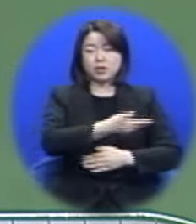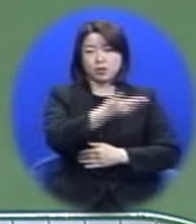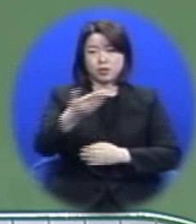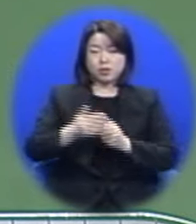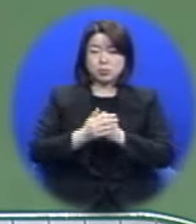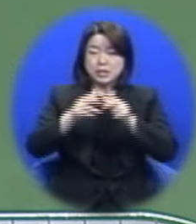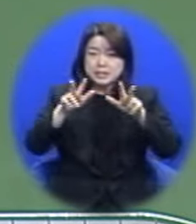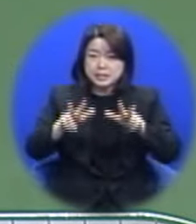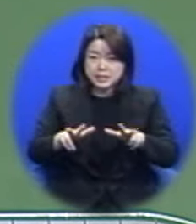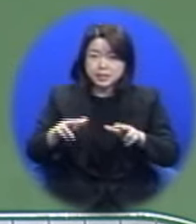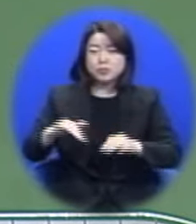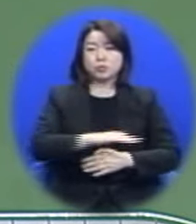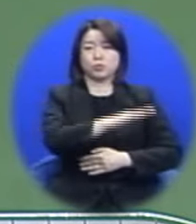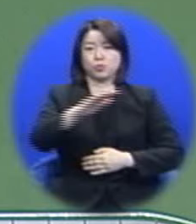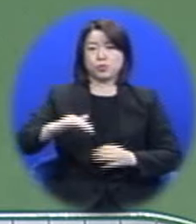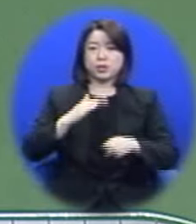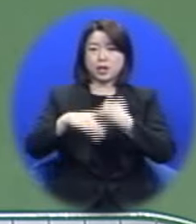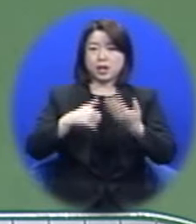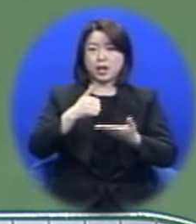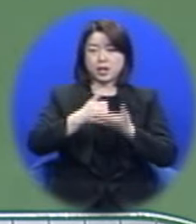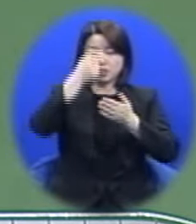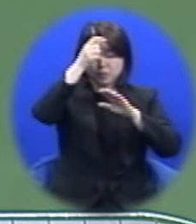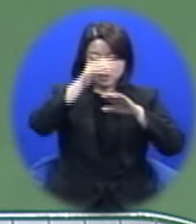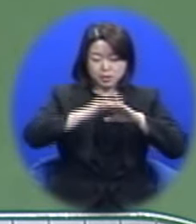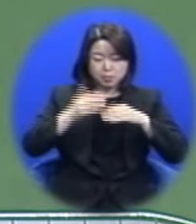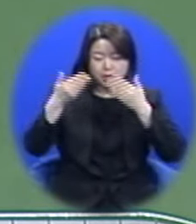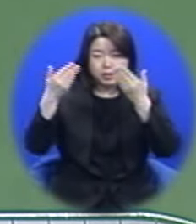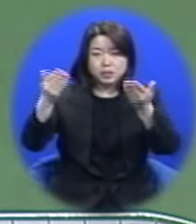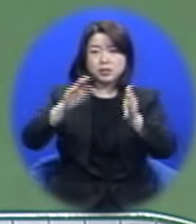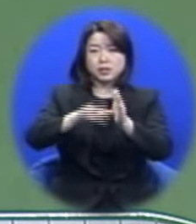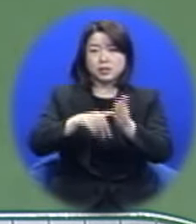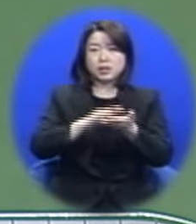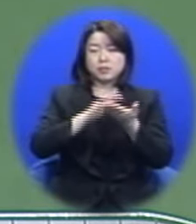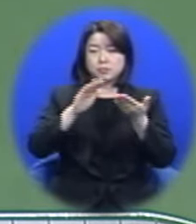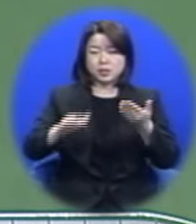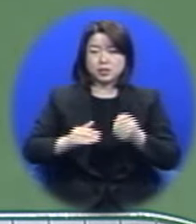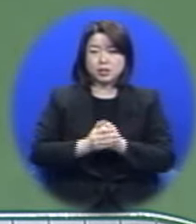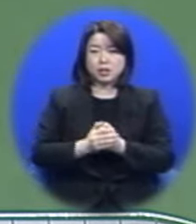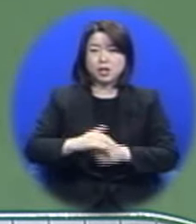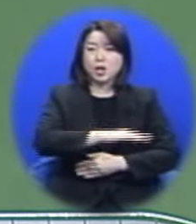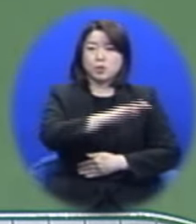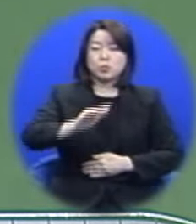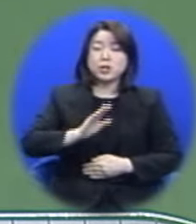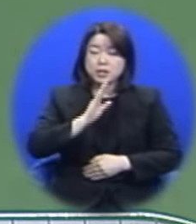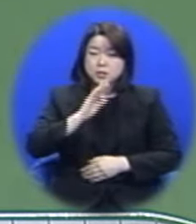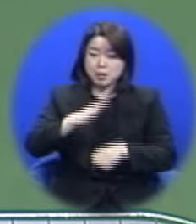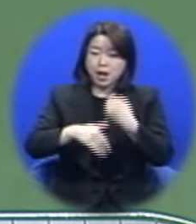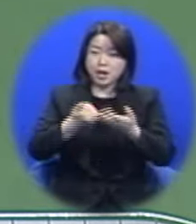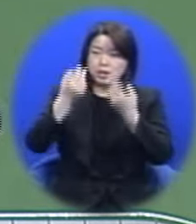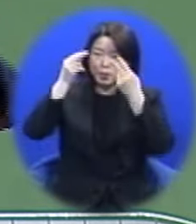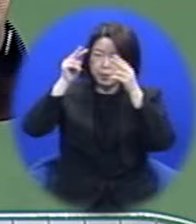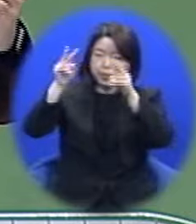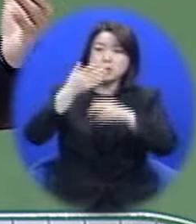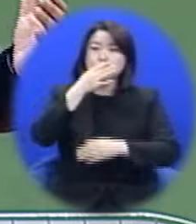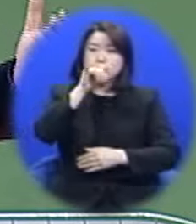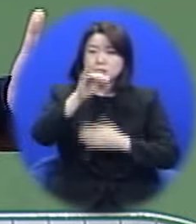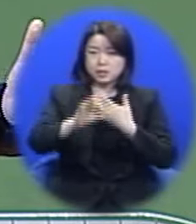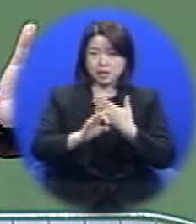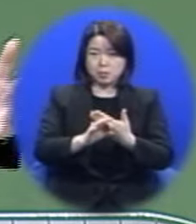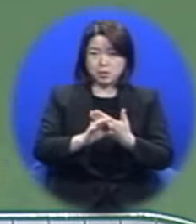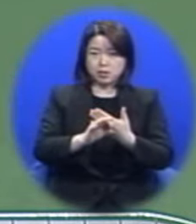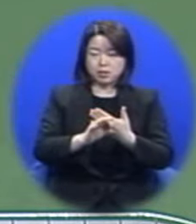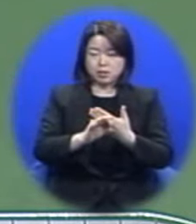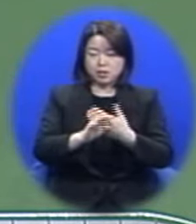지금 우리가 하나님을 예배할 때입니다. 우리가 참으로 하나님을 바라볼 수 있다면, 그리고 그